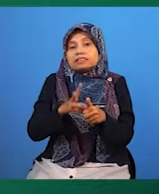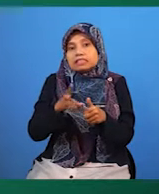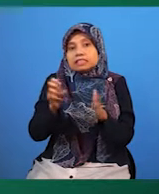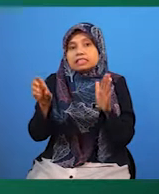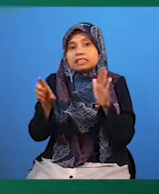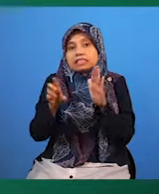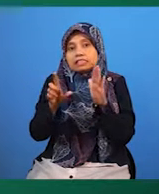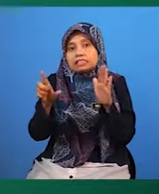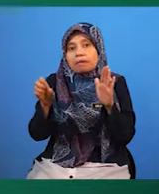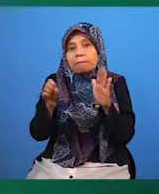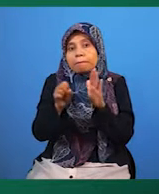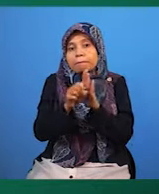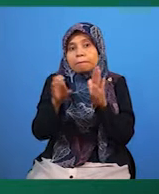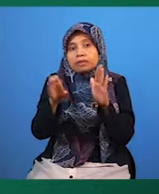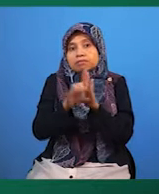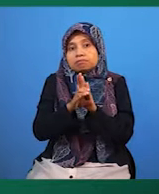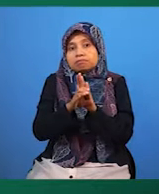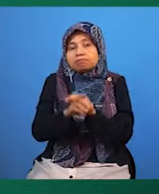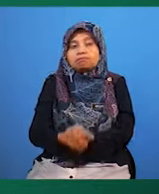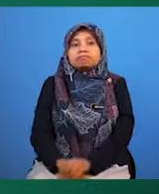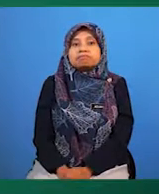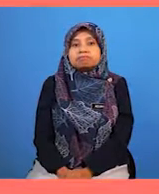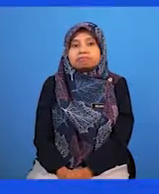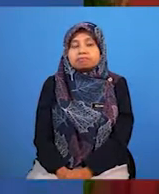ataupun alat persampelan.